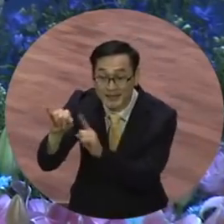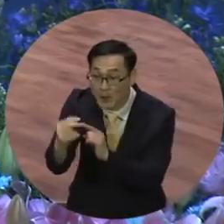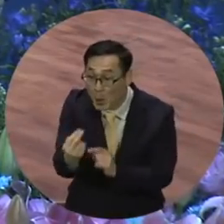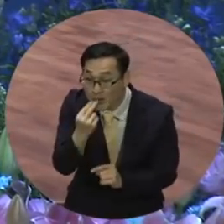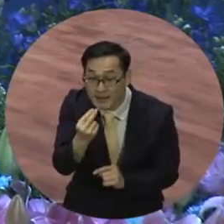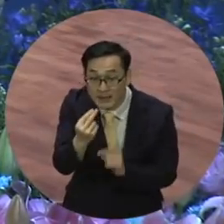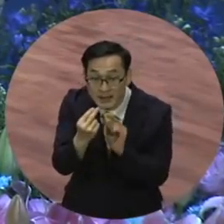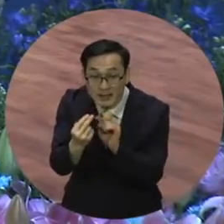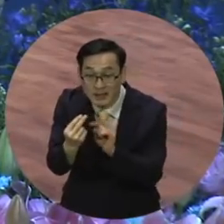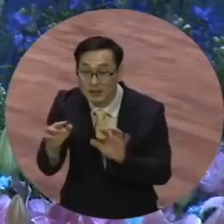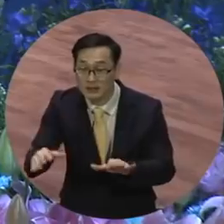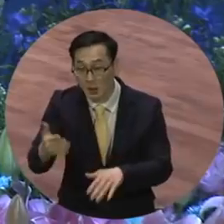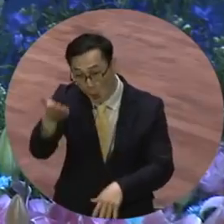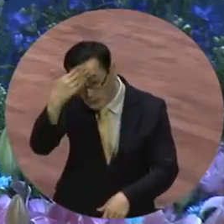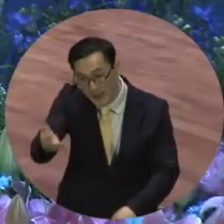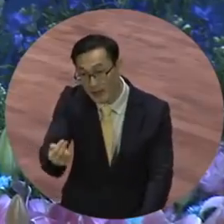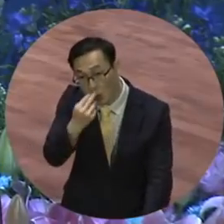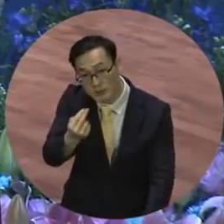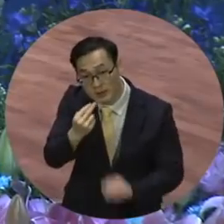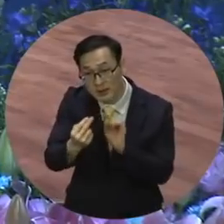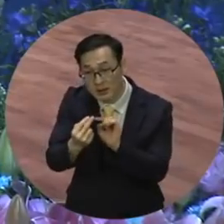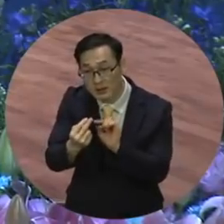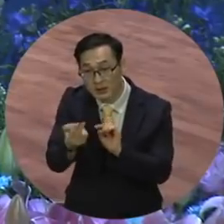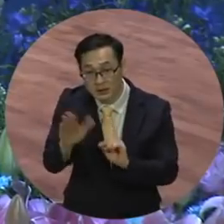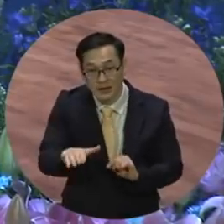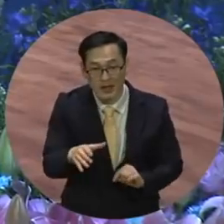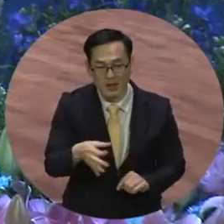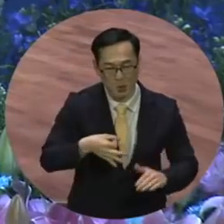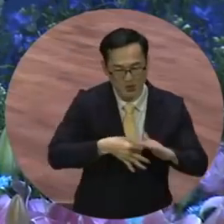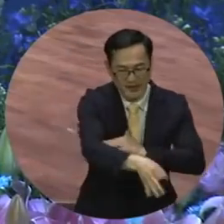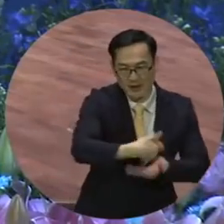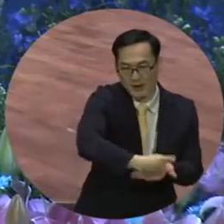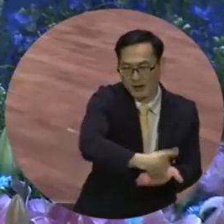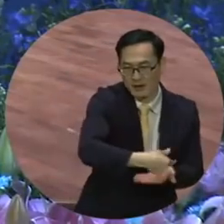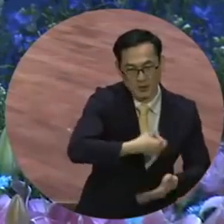내고 마시라 그러면 이거 무슨 가자격 갖추고 마시라면 다 죽지.